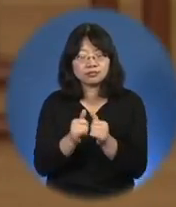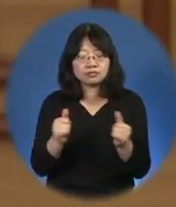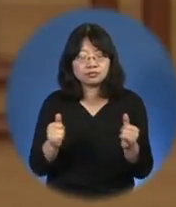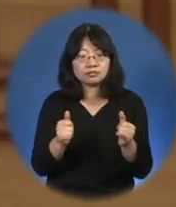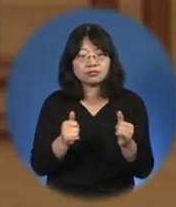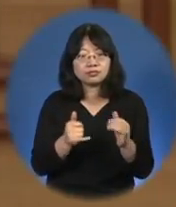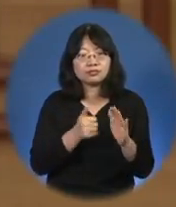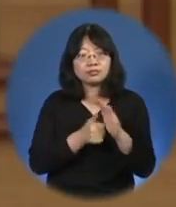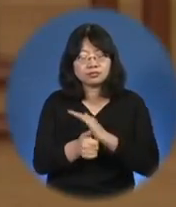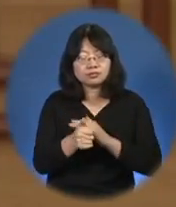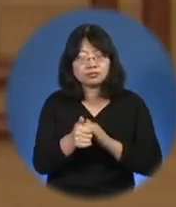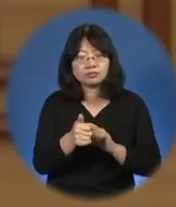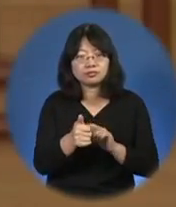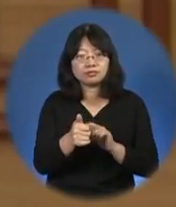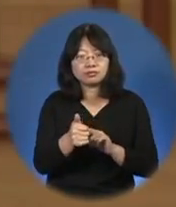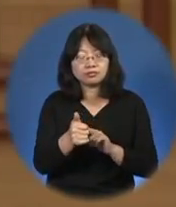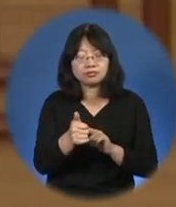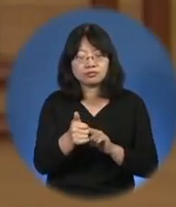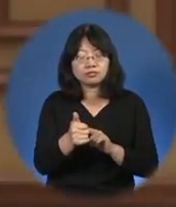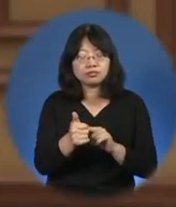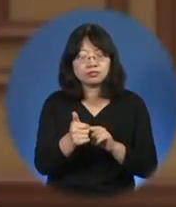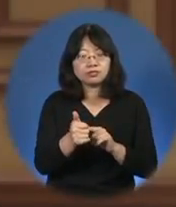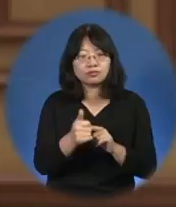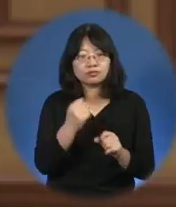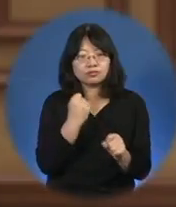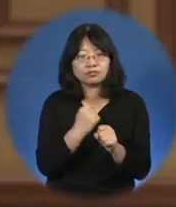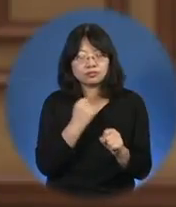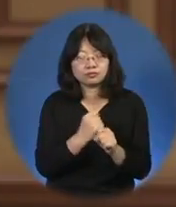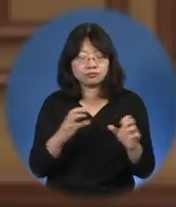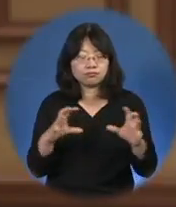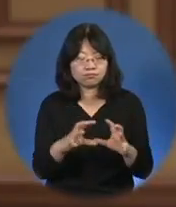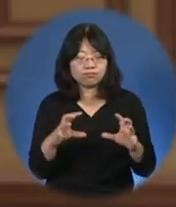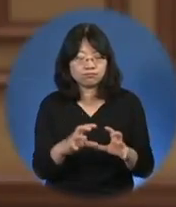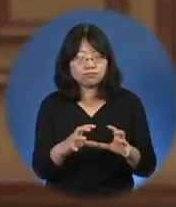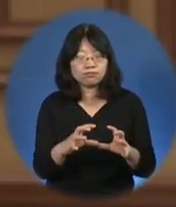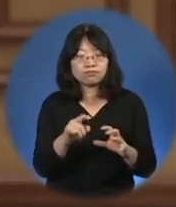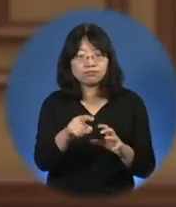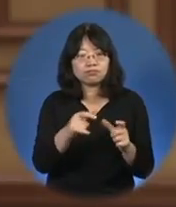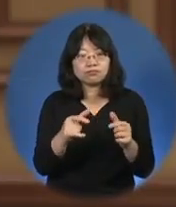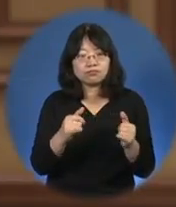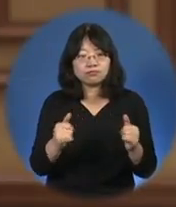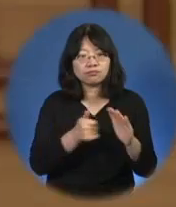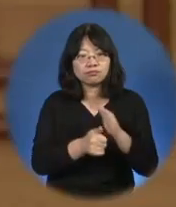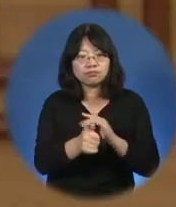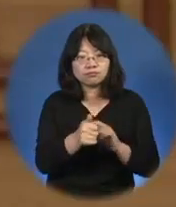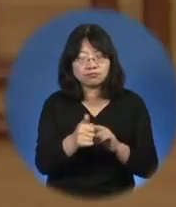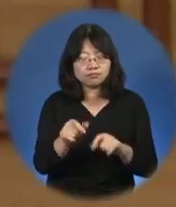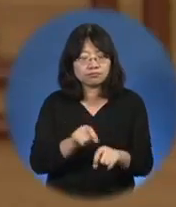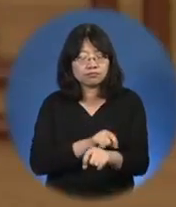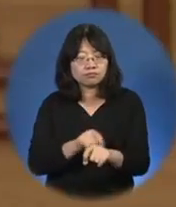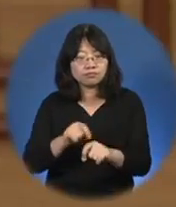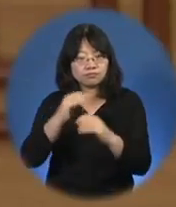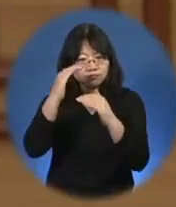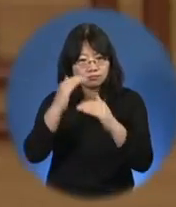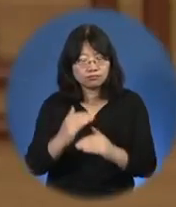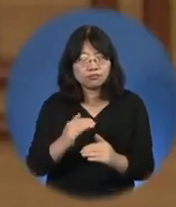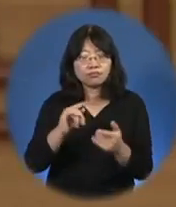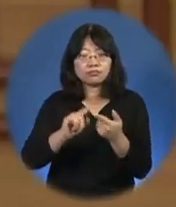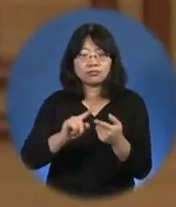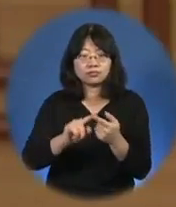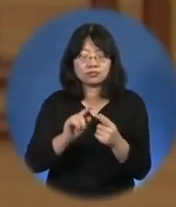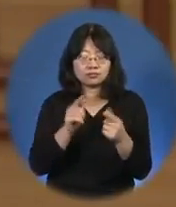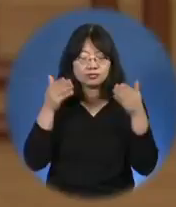시민들이 대표를 구성을 해서 사실은 그 시민의 대표는 그 특정 사안에